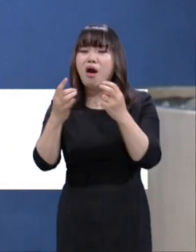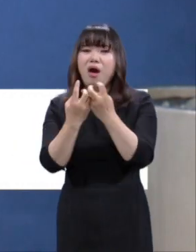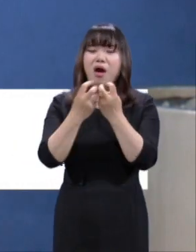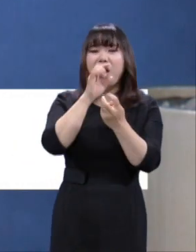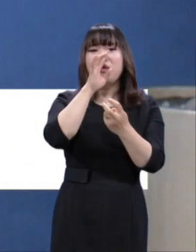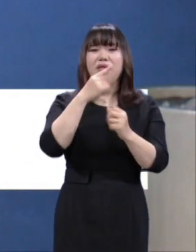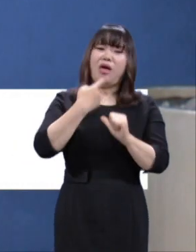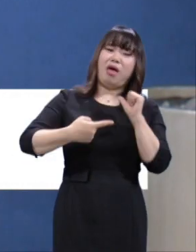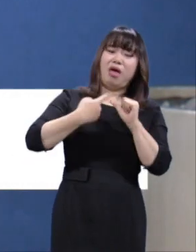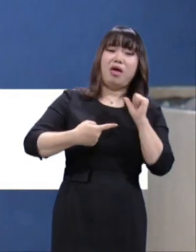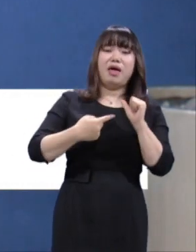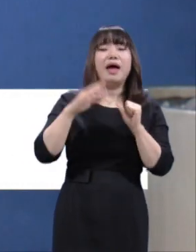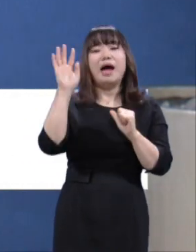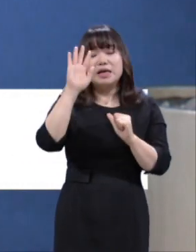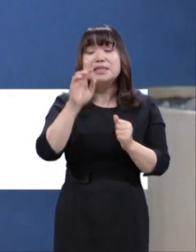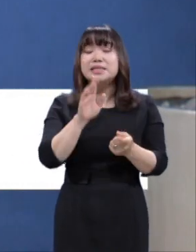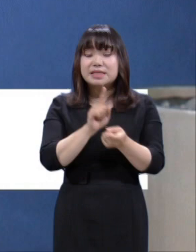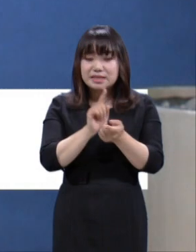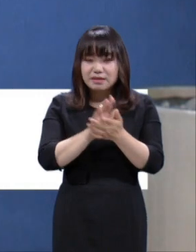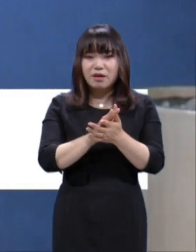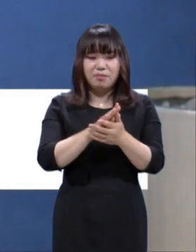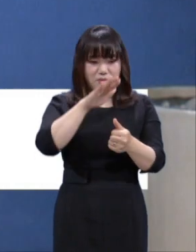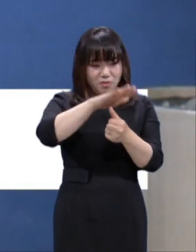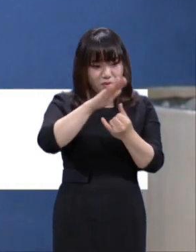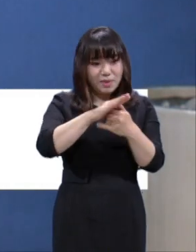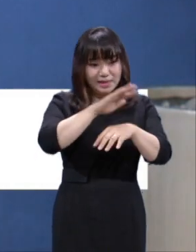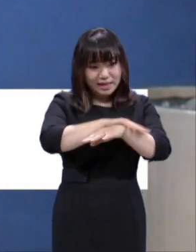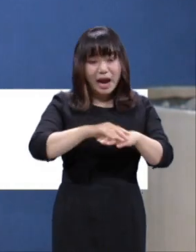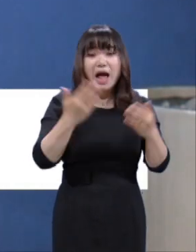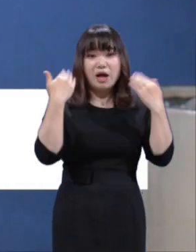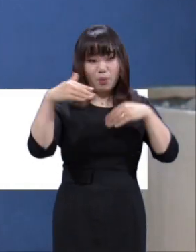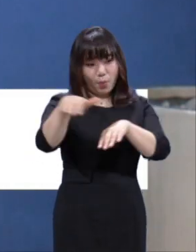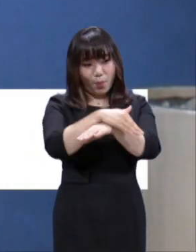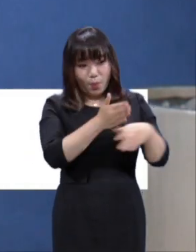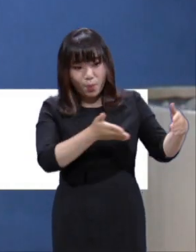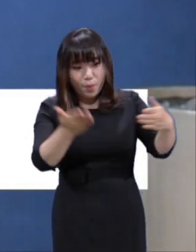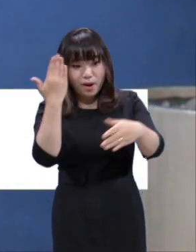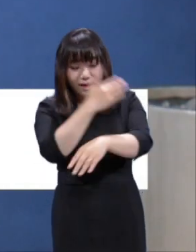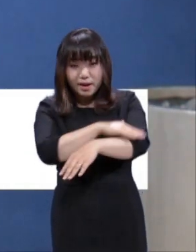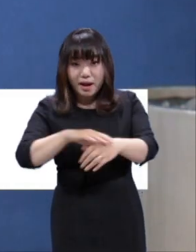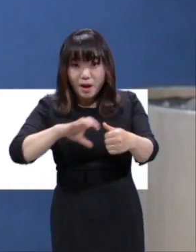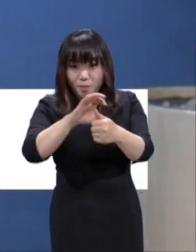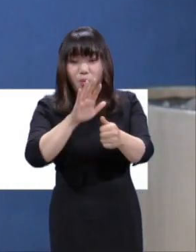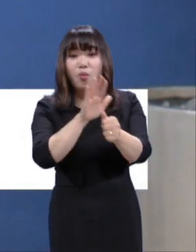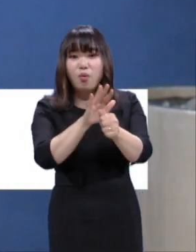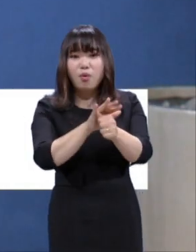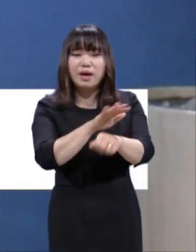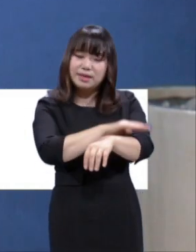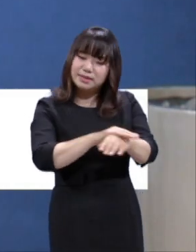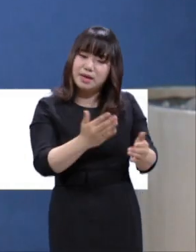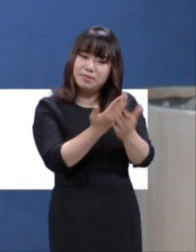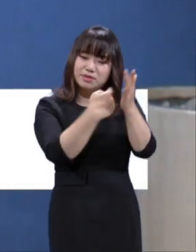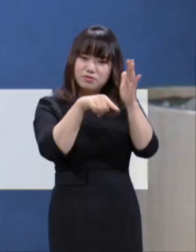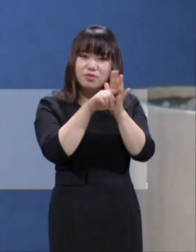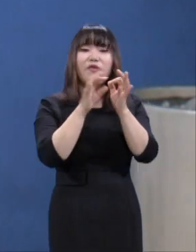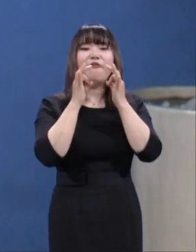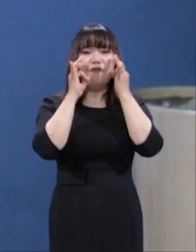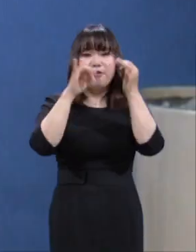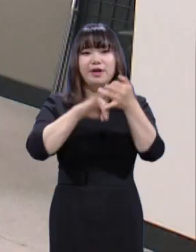안전하게 통학을 하고 우리 도시가 지속적으로 발전할 수 있는 지속 가능하게 발전할 수 있는 대안들을 만들어